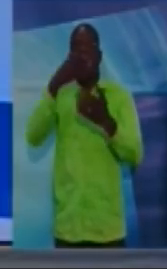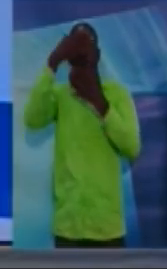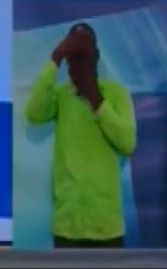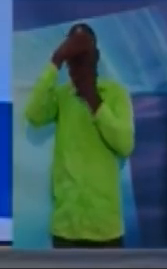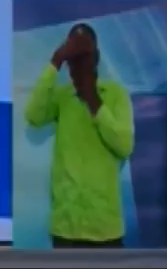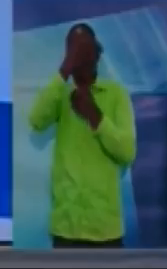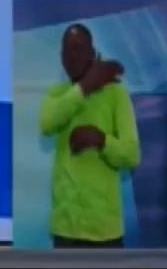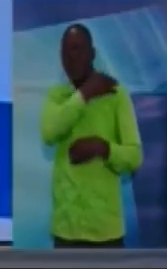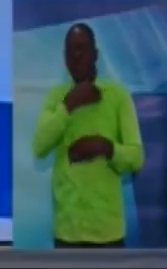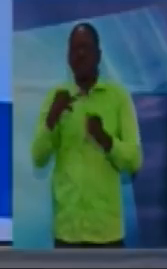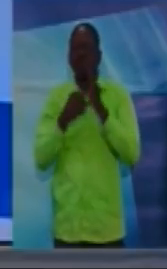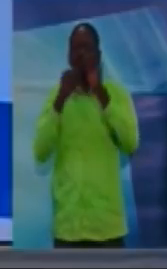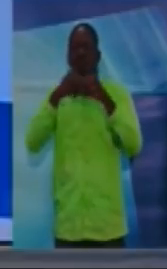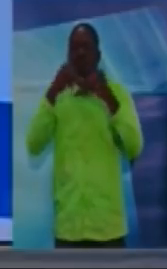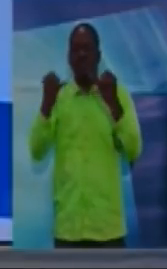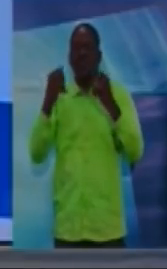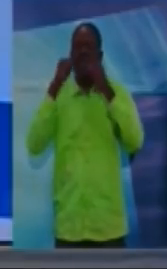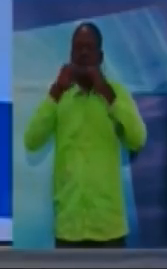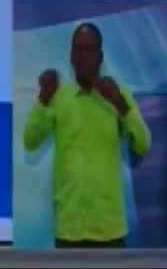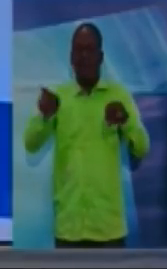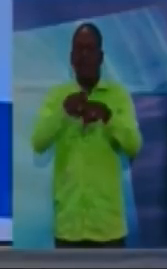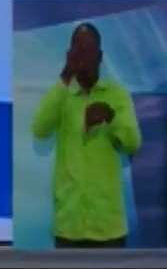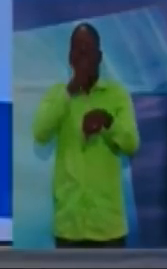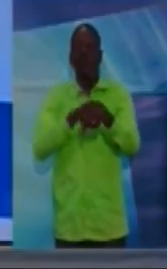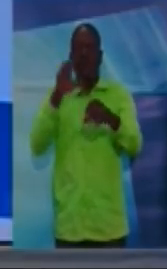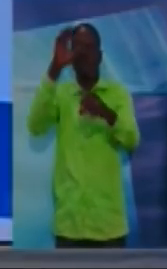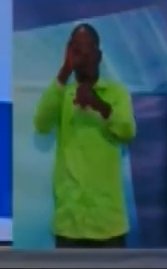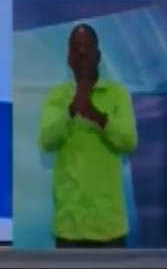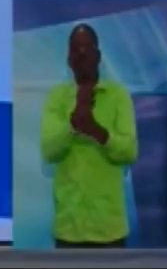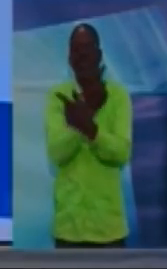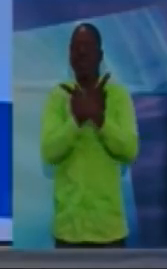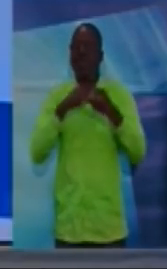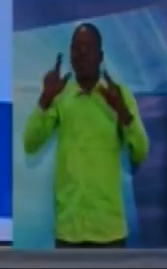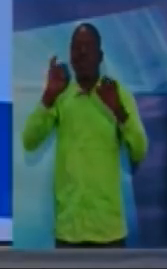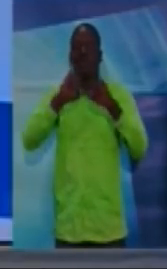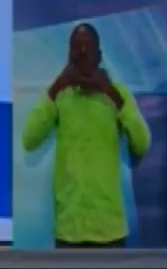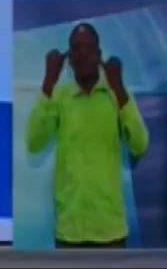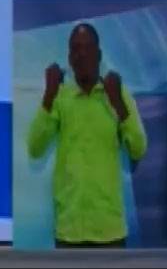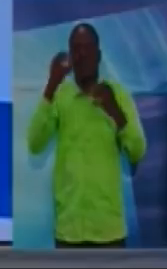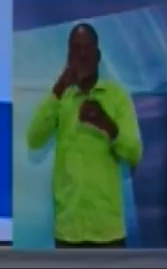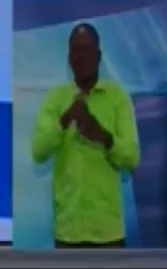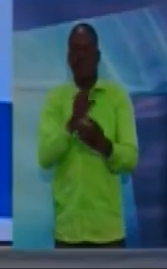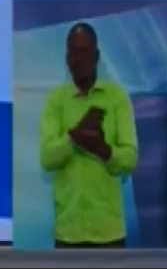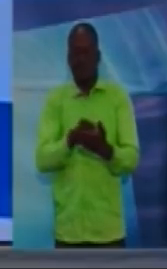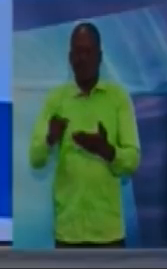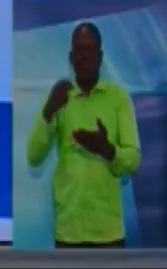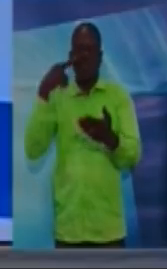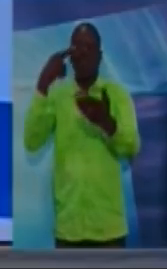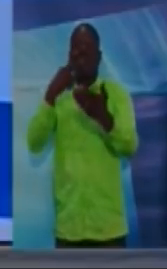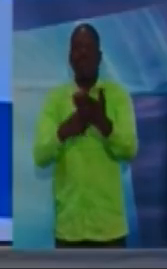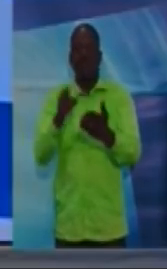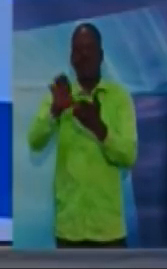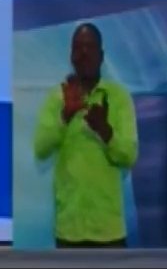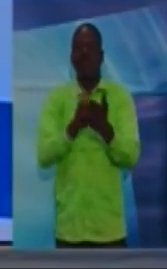terrorisme. Des médias qui d'ailleurs dénoncent dans le même temps la prise en otage de la liberté de la presse dans le projet de révision du code